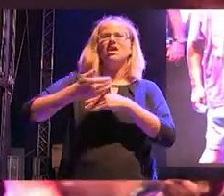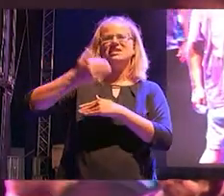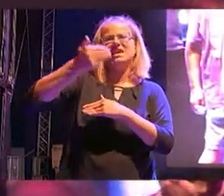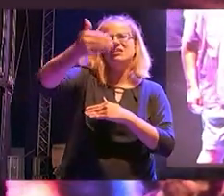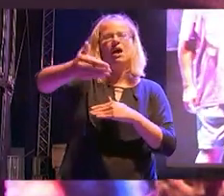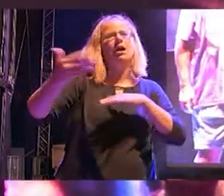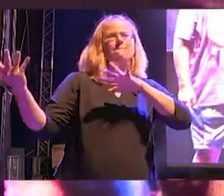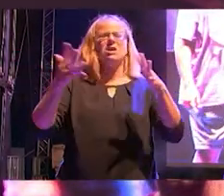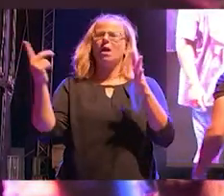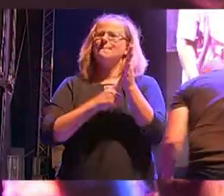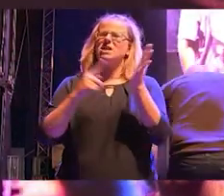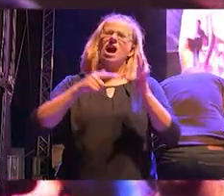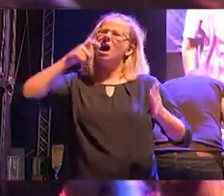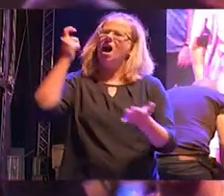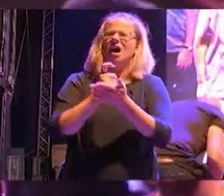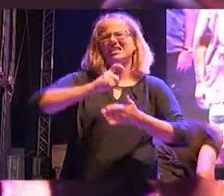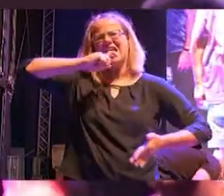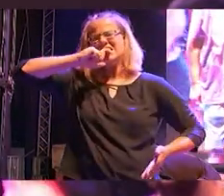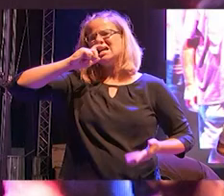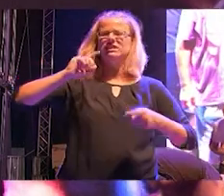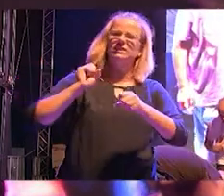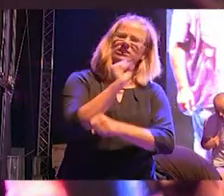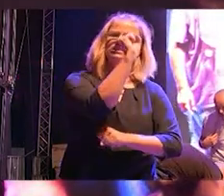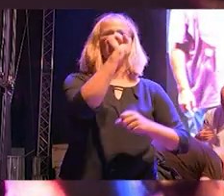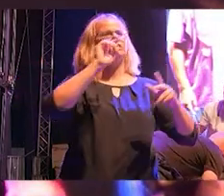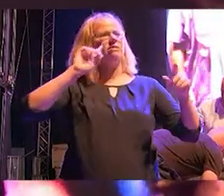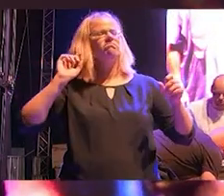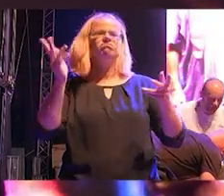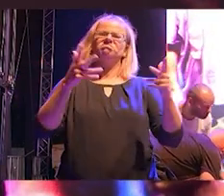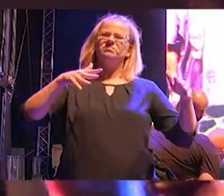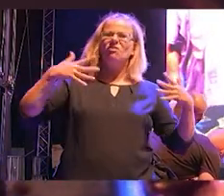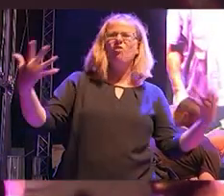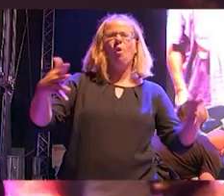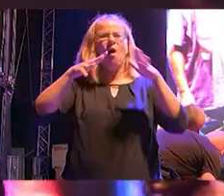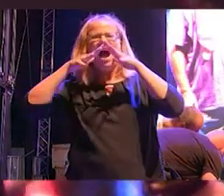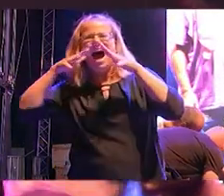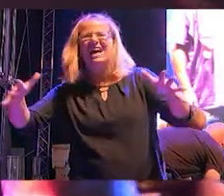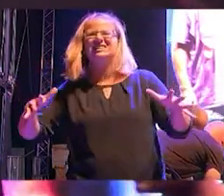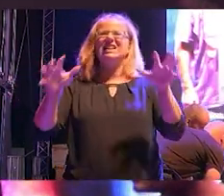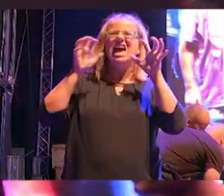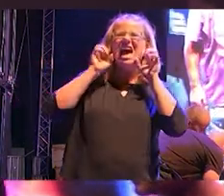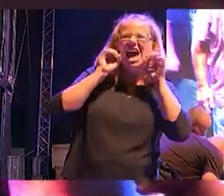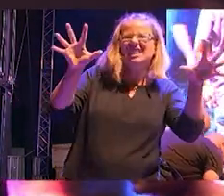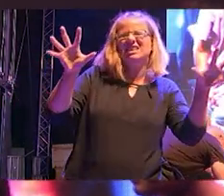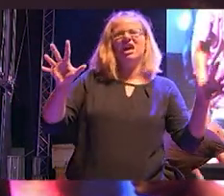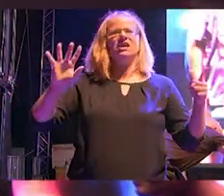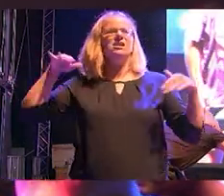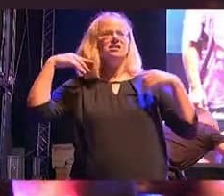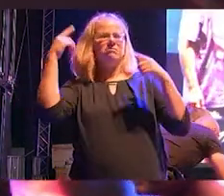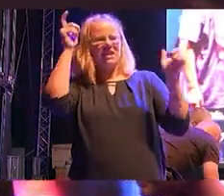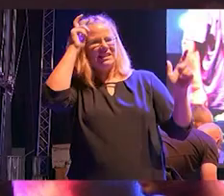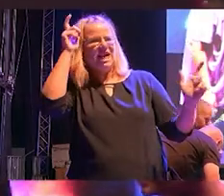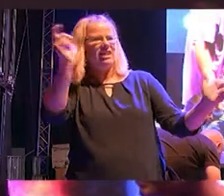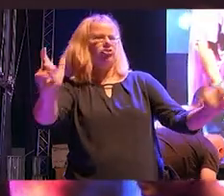teils widrigsten Bedingungen gegen das weitere Einsickern von Hetze, Hass und Gewalt in unsere Gesellschaft und unsere